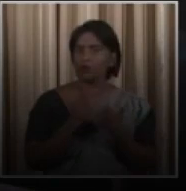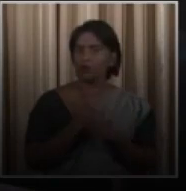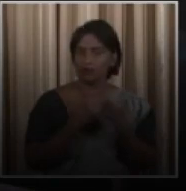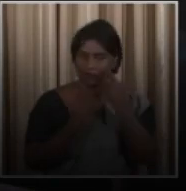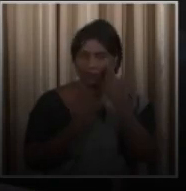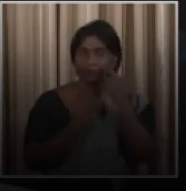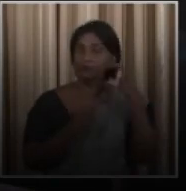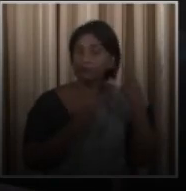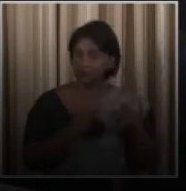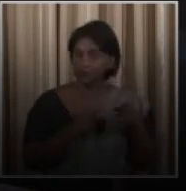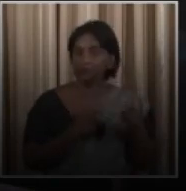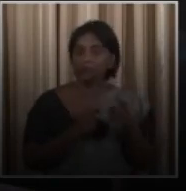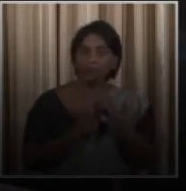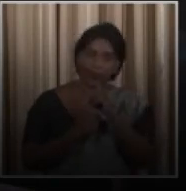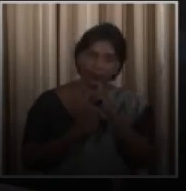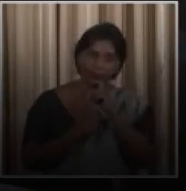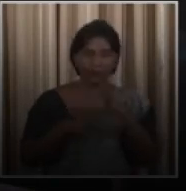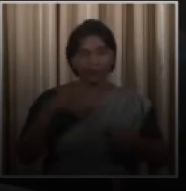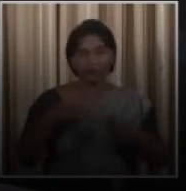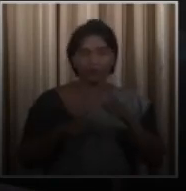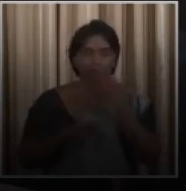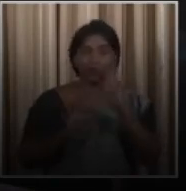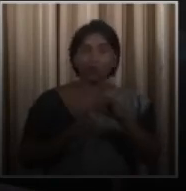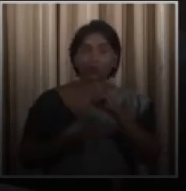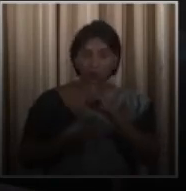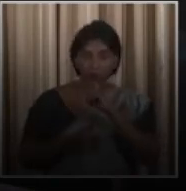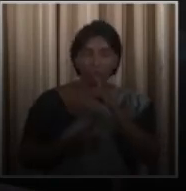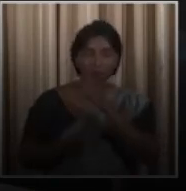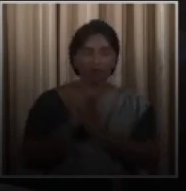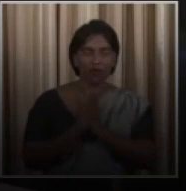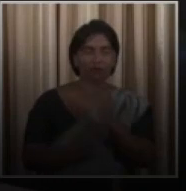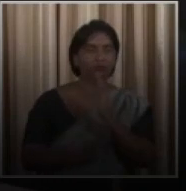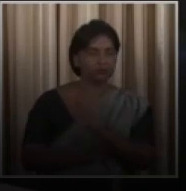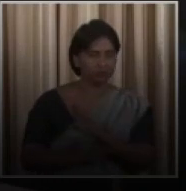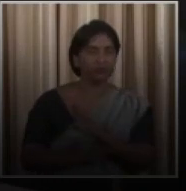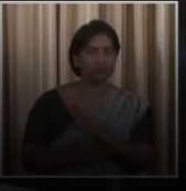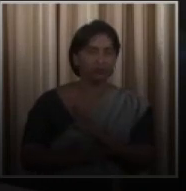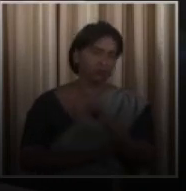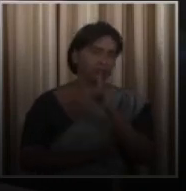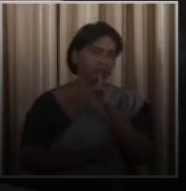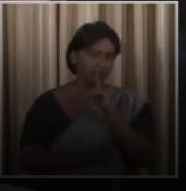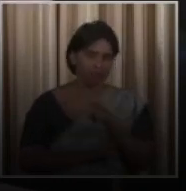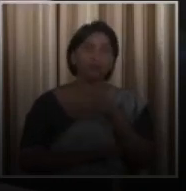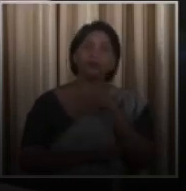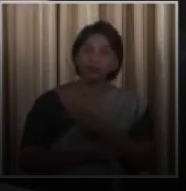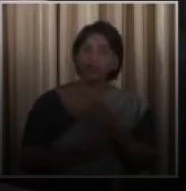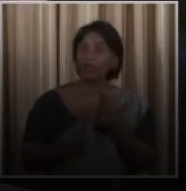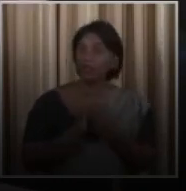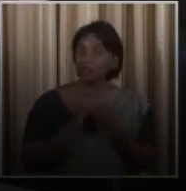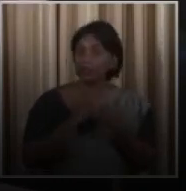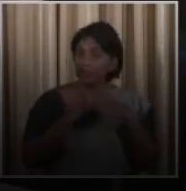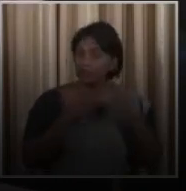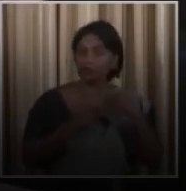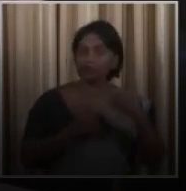නැහැ ඒ නිසා අධිකරණ අපිට වෙන විවාද කරන්න පුළුවන් නමුත් අධිකරණේ සාධාරණ අයිතියක් වෙනවා සාධාරණ විනිශ්චයක් වෙනවා ඒ නිසා රෙගුලාසි හැදීමෙන්